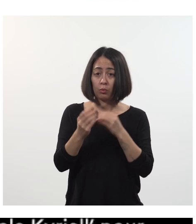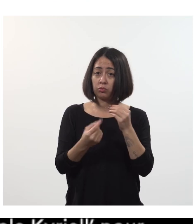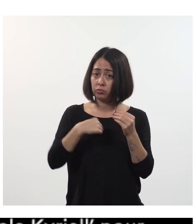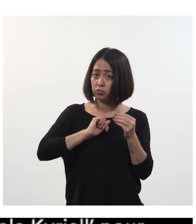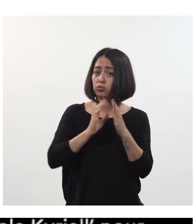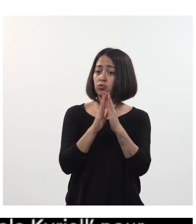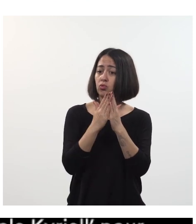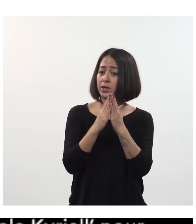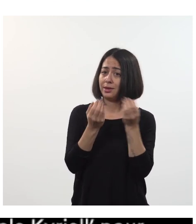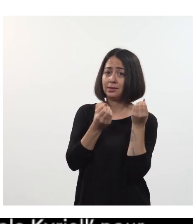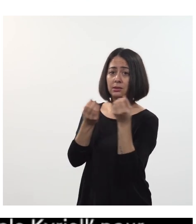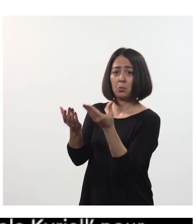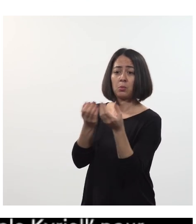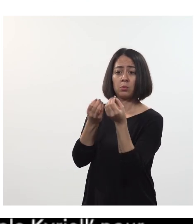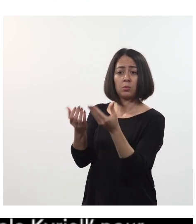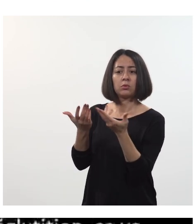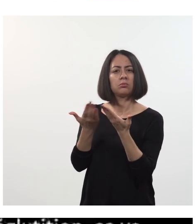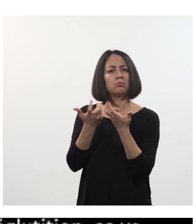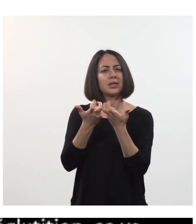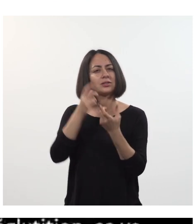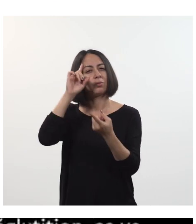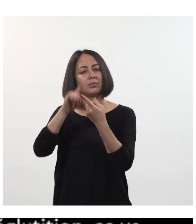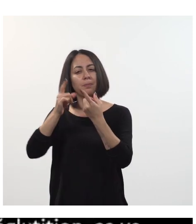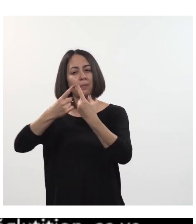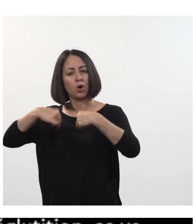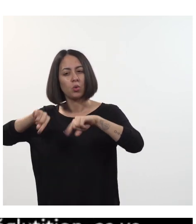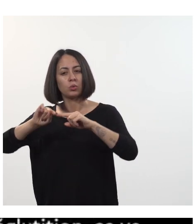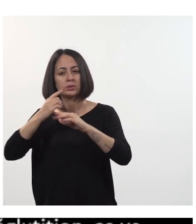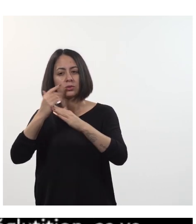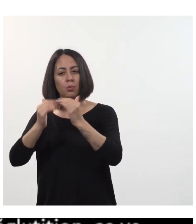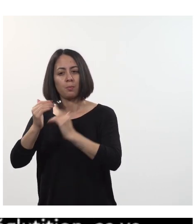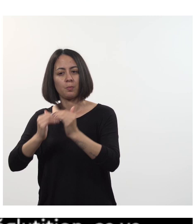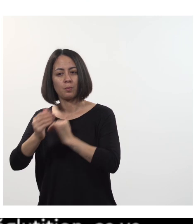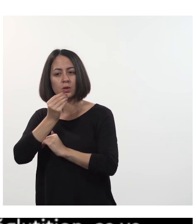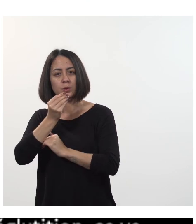sur les commissions de menus. On en a également un sur les troubles de la déglutition.